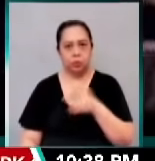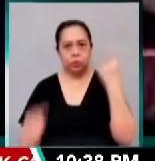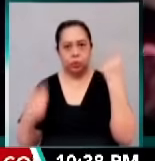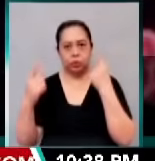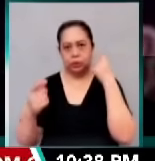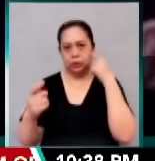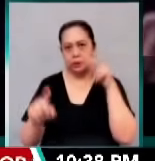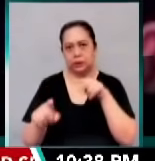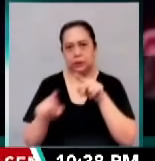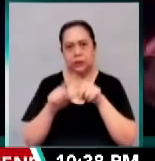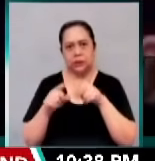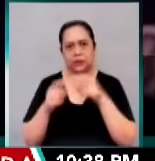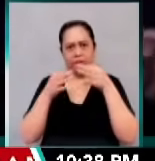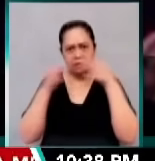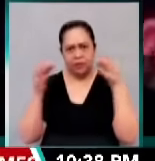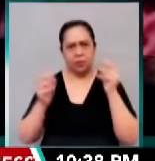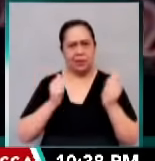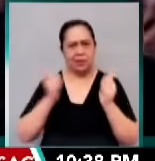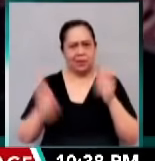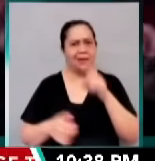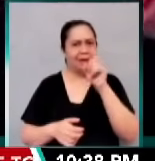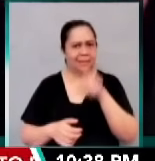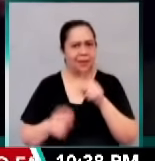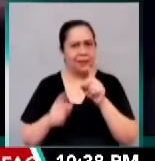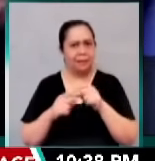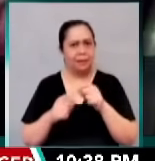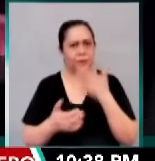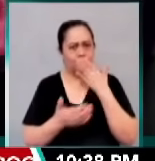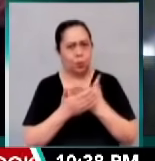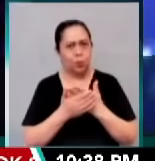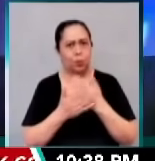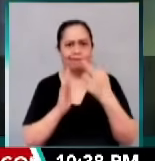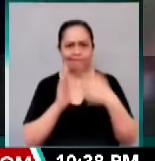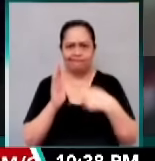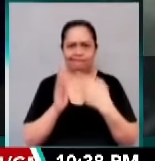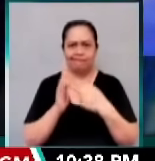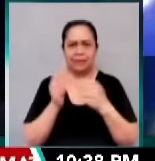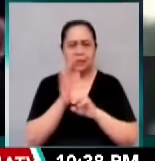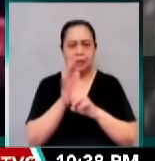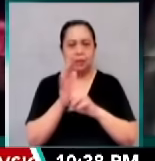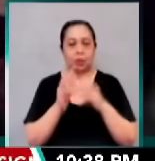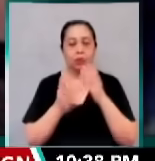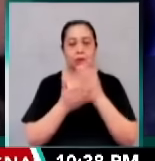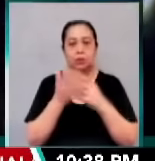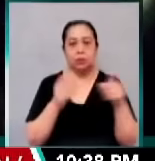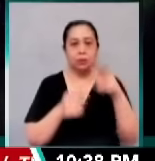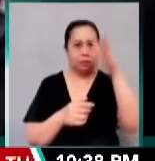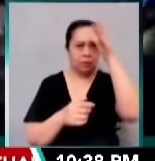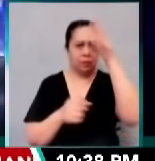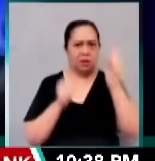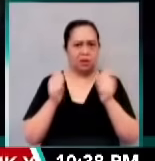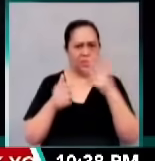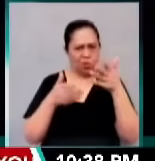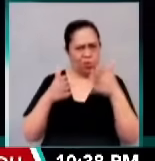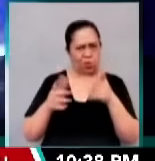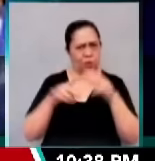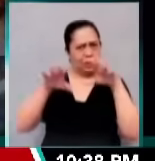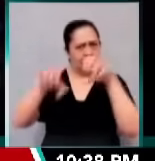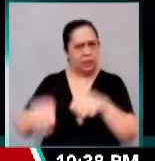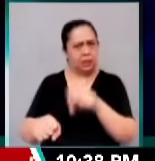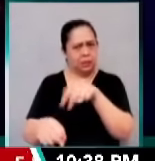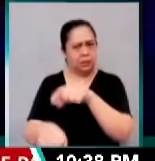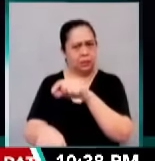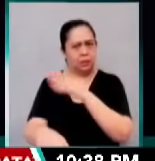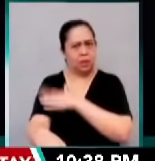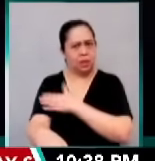kilalang personalidad, dapat daw ay maging mabuti siyang ehemplo. Pinuna naman ng ama ng aktor ang paraan ng pag-aresto sa kanya. Parang